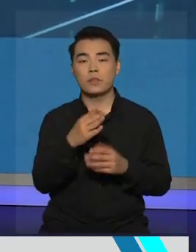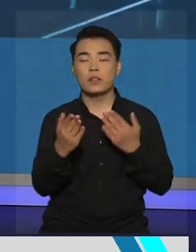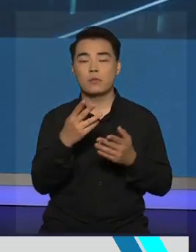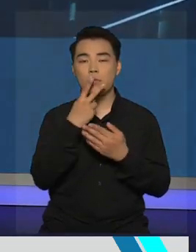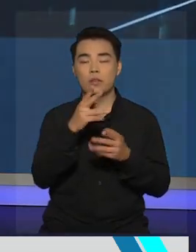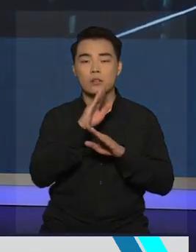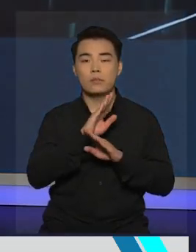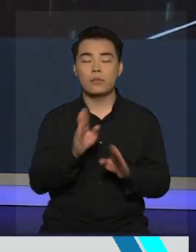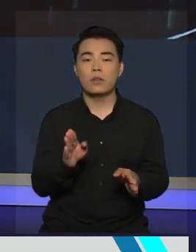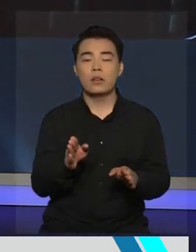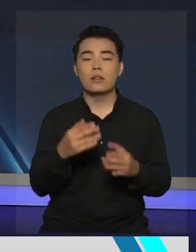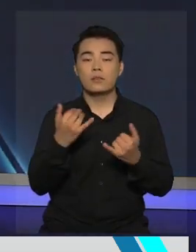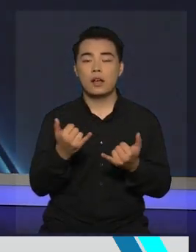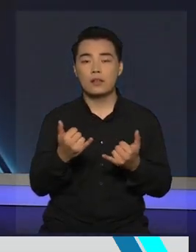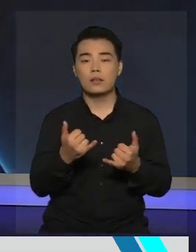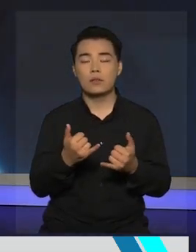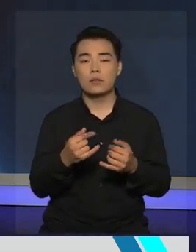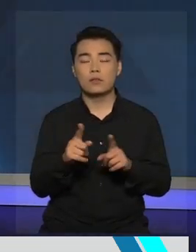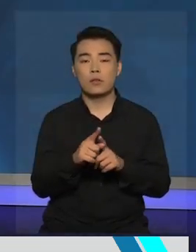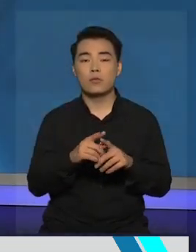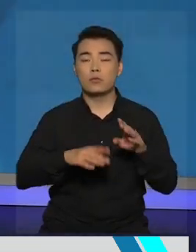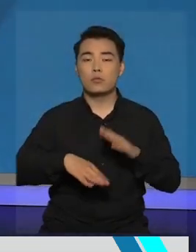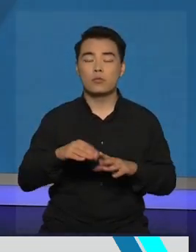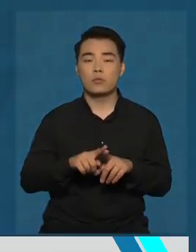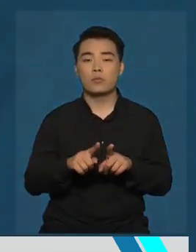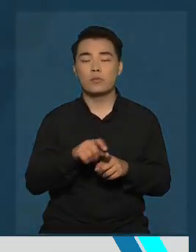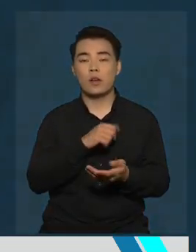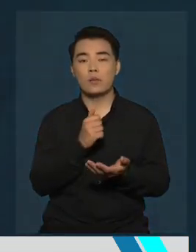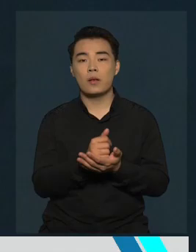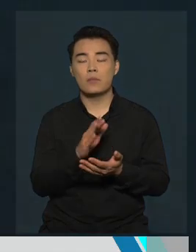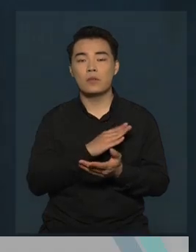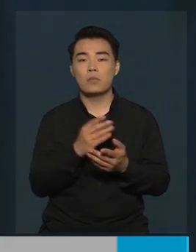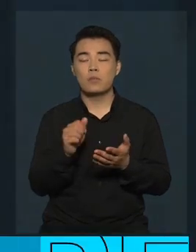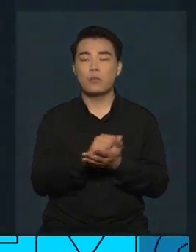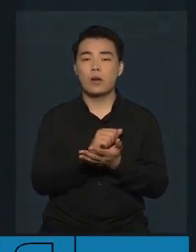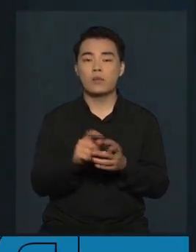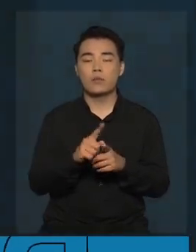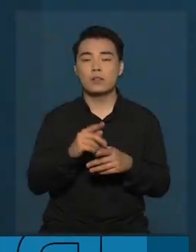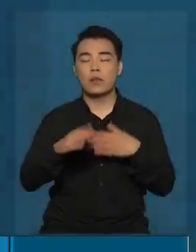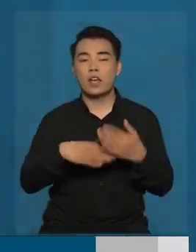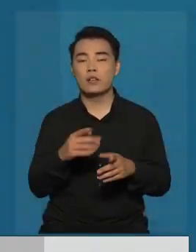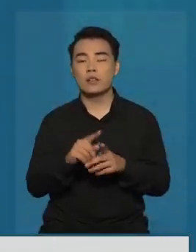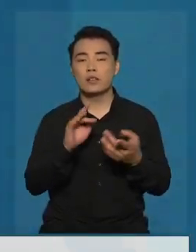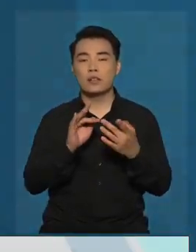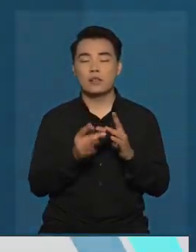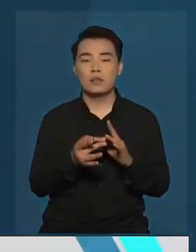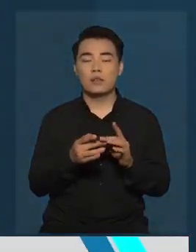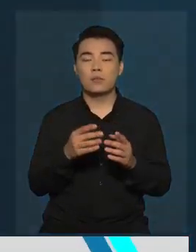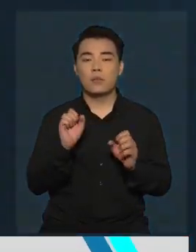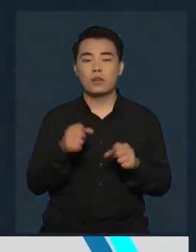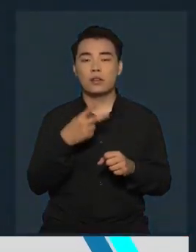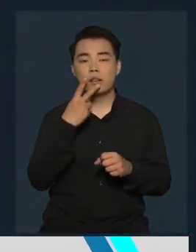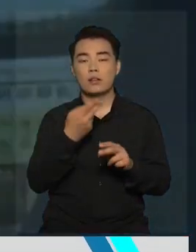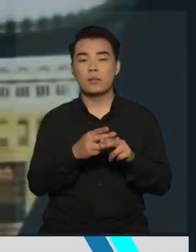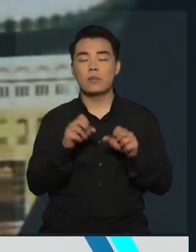вот у нас сегодня ручное управление, там, бумажное управление смешано с цифровым, пока еще у нас вот